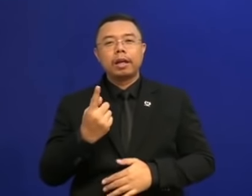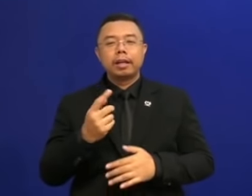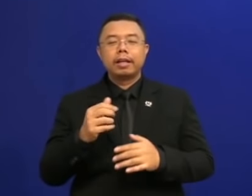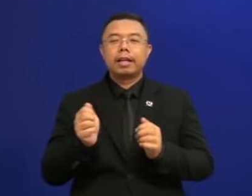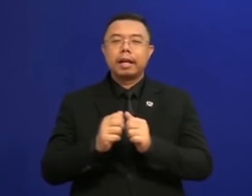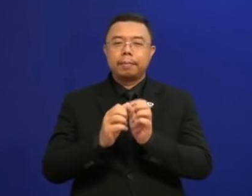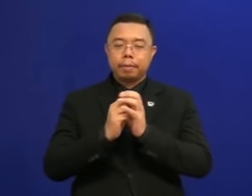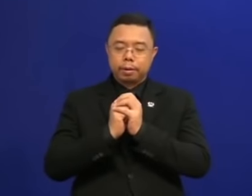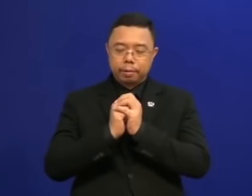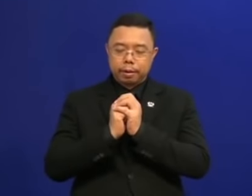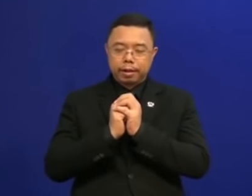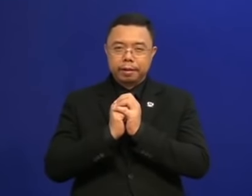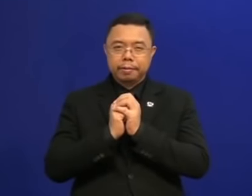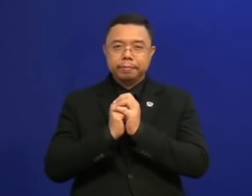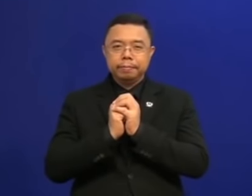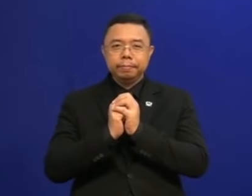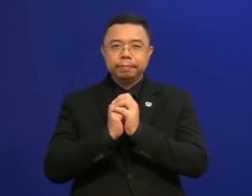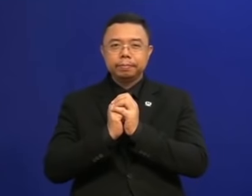berdoa memulai